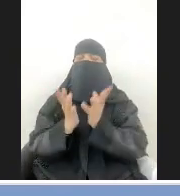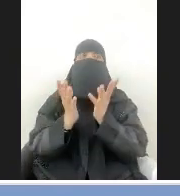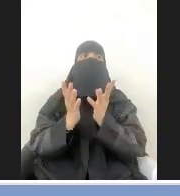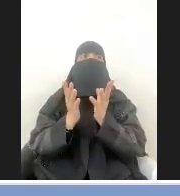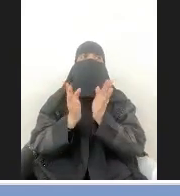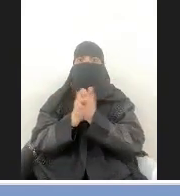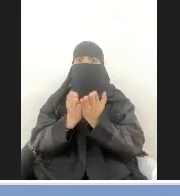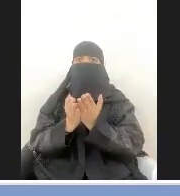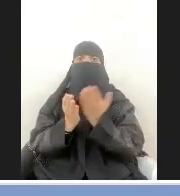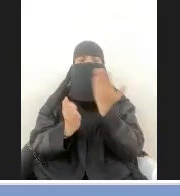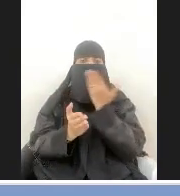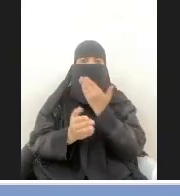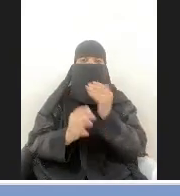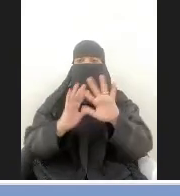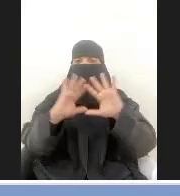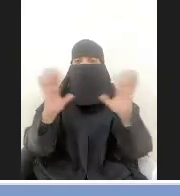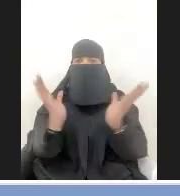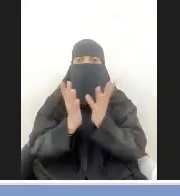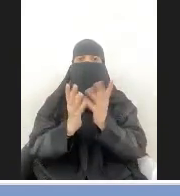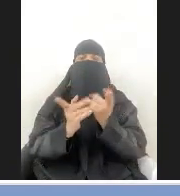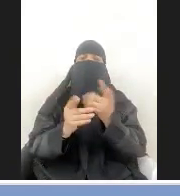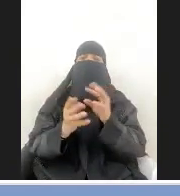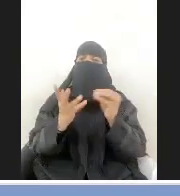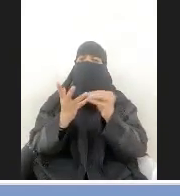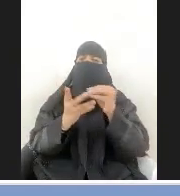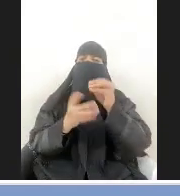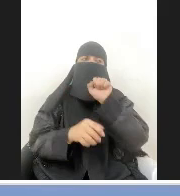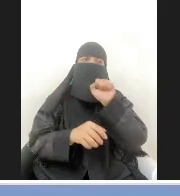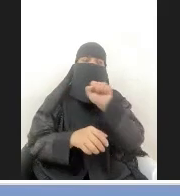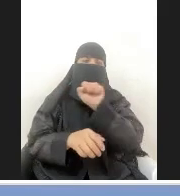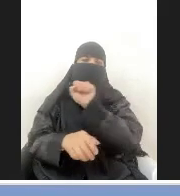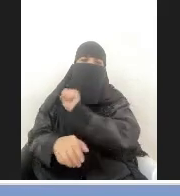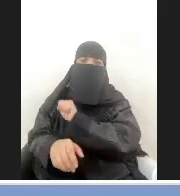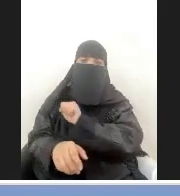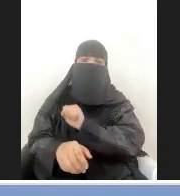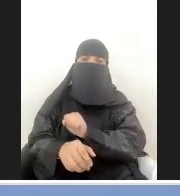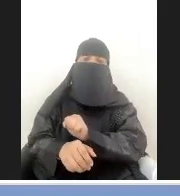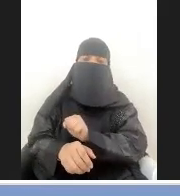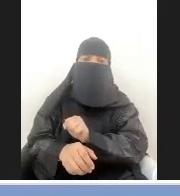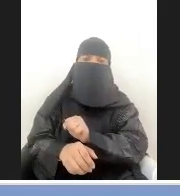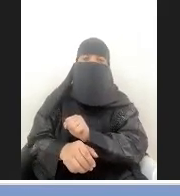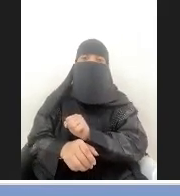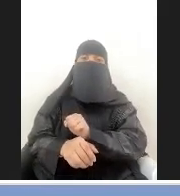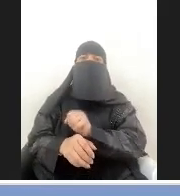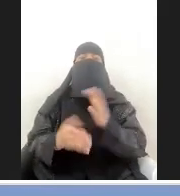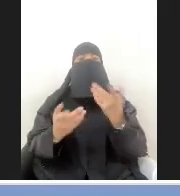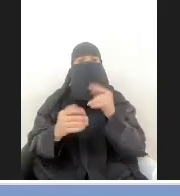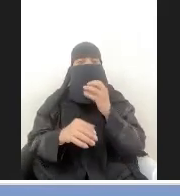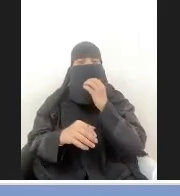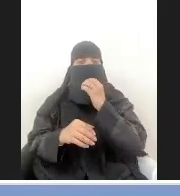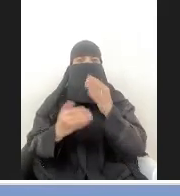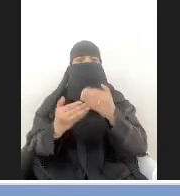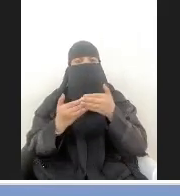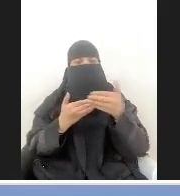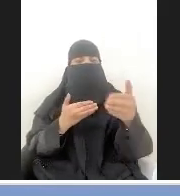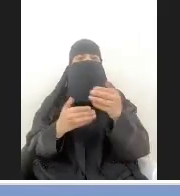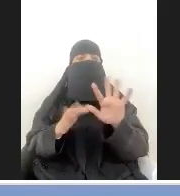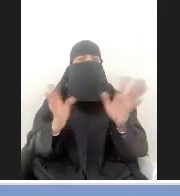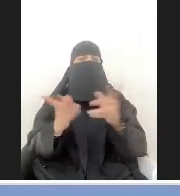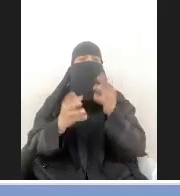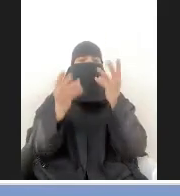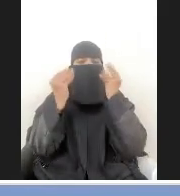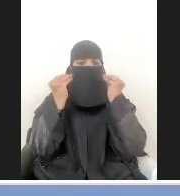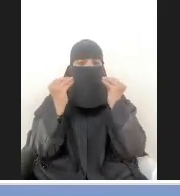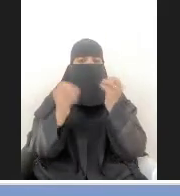مراحل مستثناة من هذا النموذج؟ لا، هو ممكن يكون يعني غالب الأدبيات تركز على